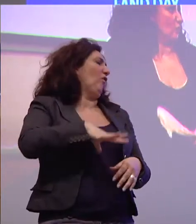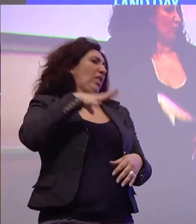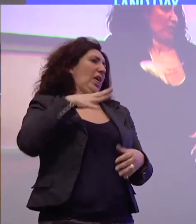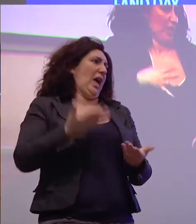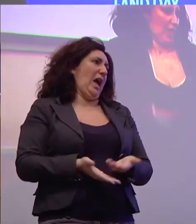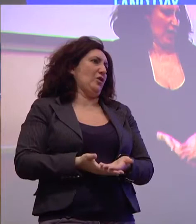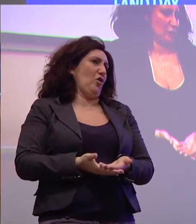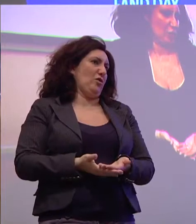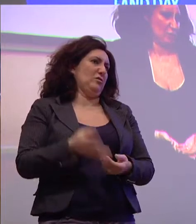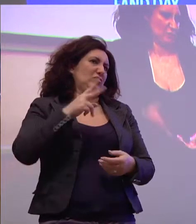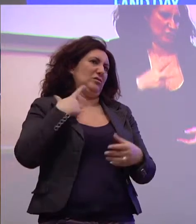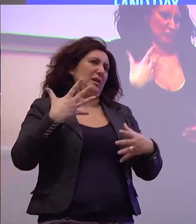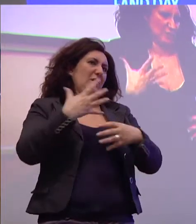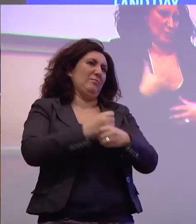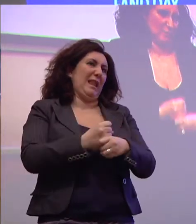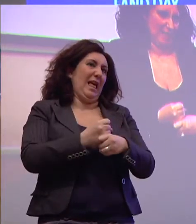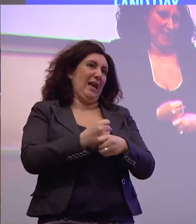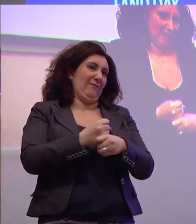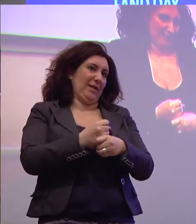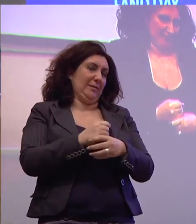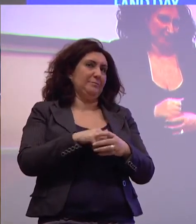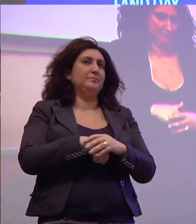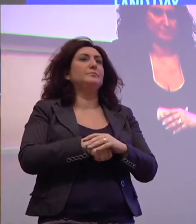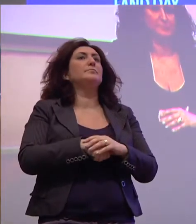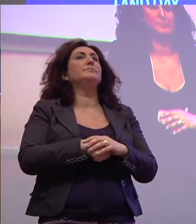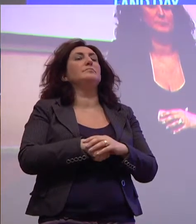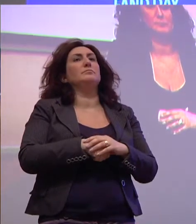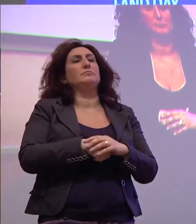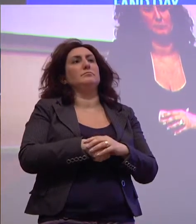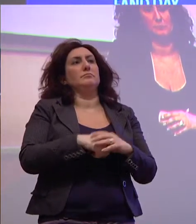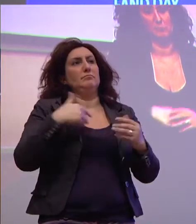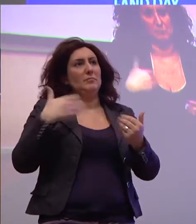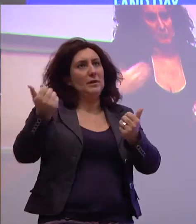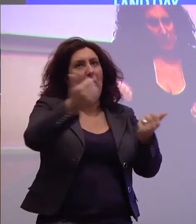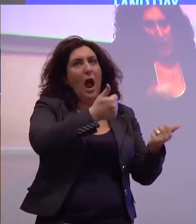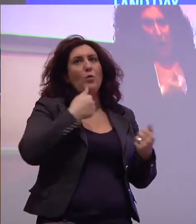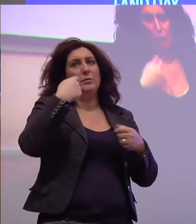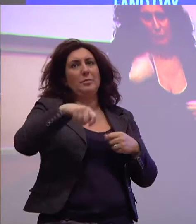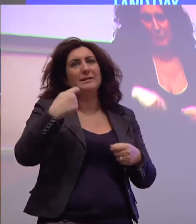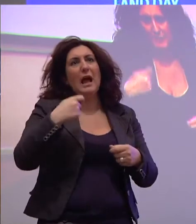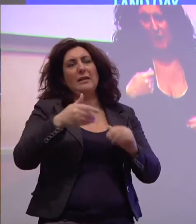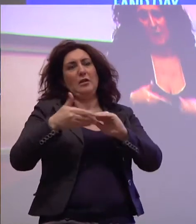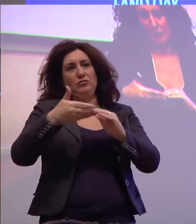Sarò molto breve quindi saluto ancora tutti i presenti e le associazioni. Grazie.